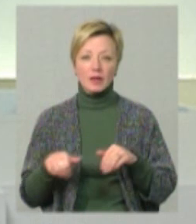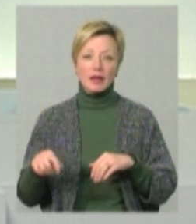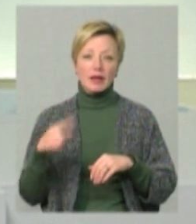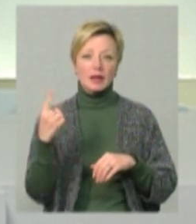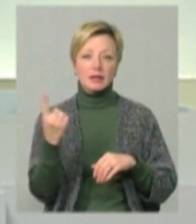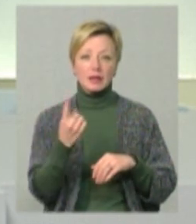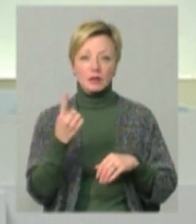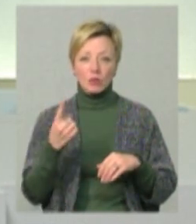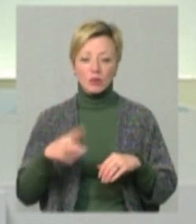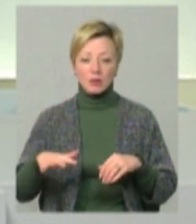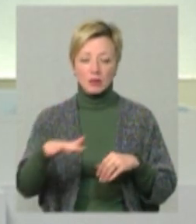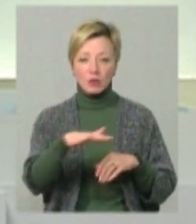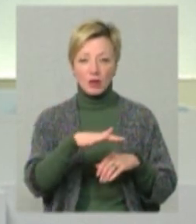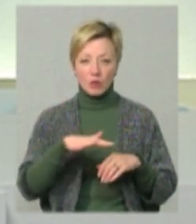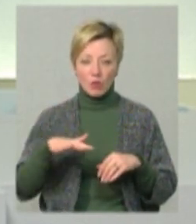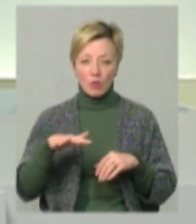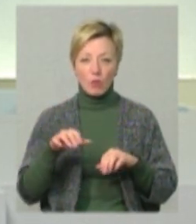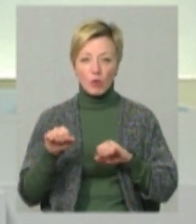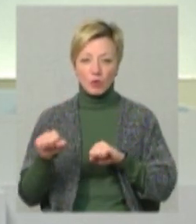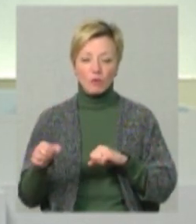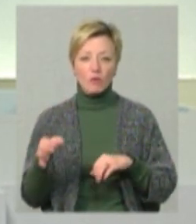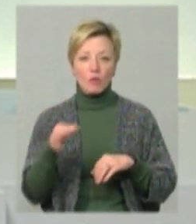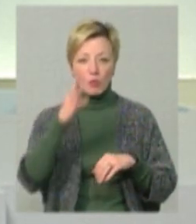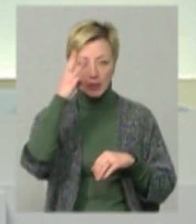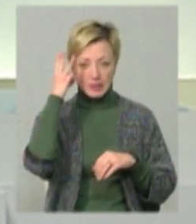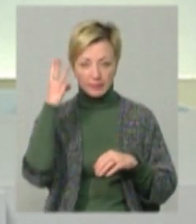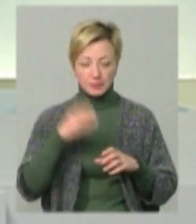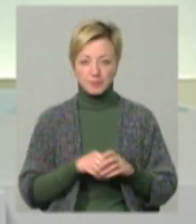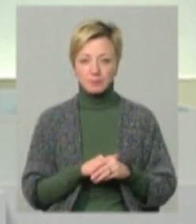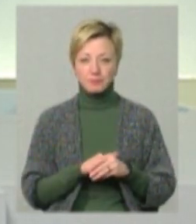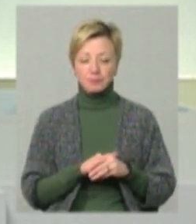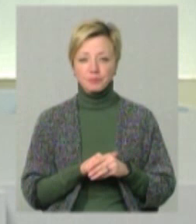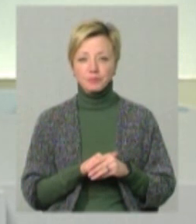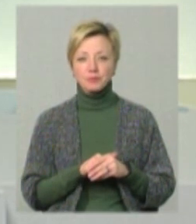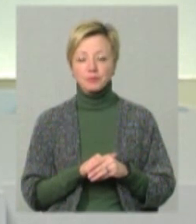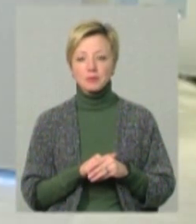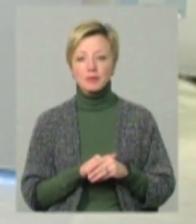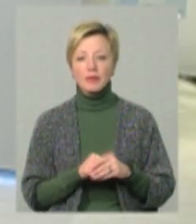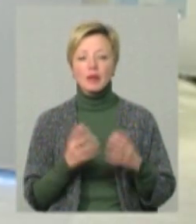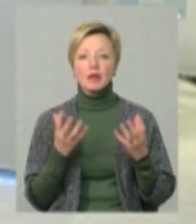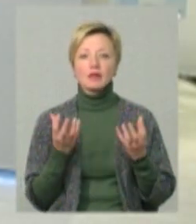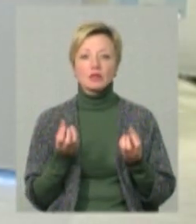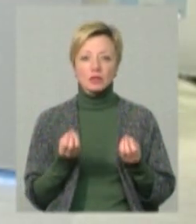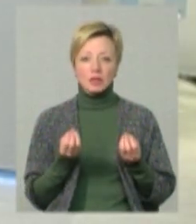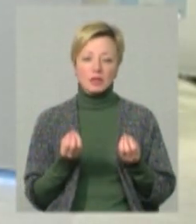бригаду територіальної області, територіальної оборони Хмельницької області.